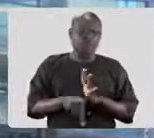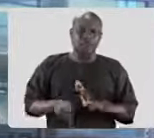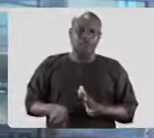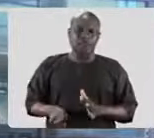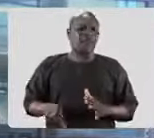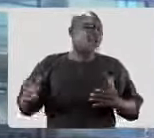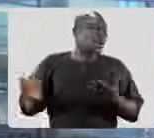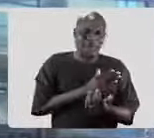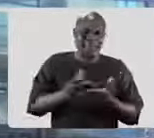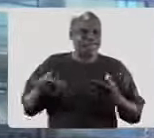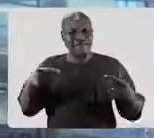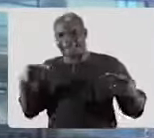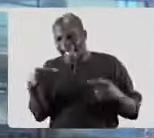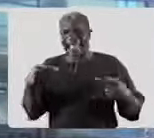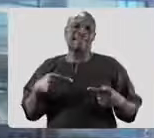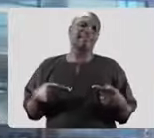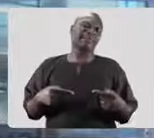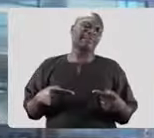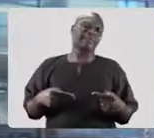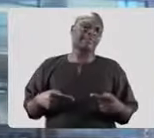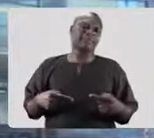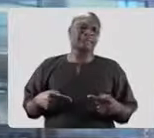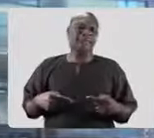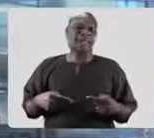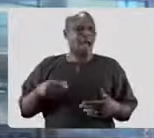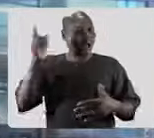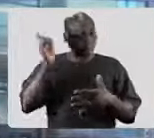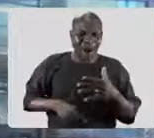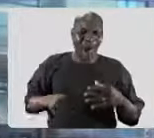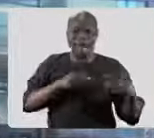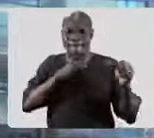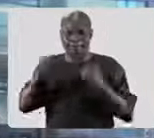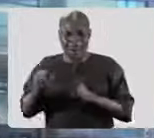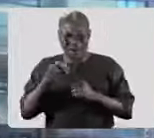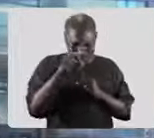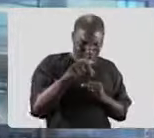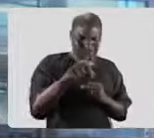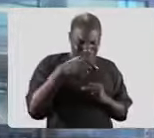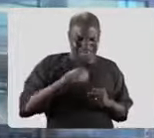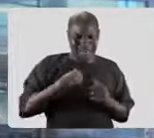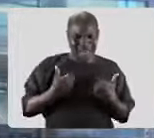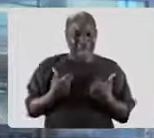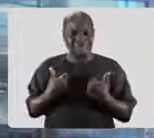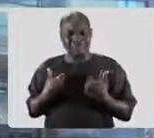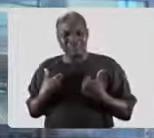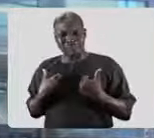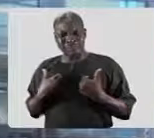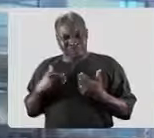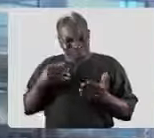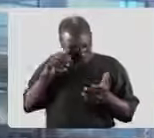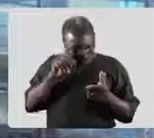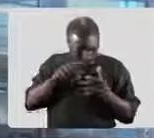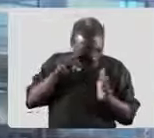Ya wo biara sa nipa no amwa komu no. Ade etumi ana me no ewo. Se ye tre